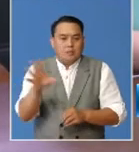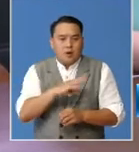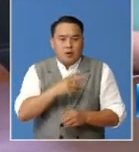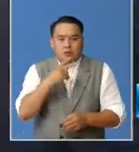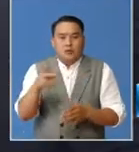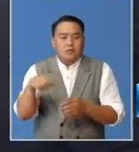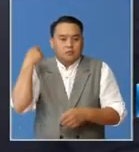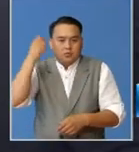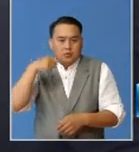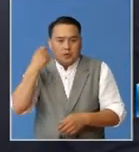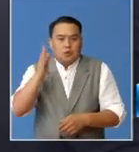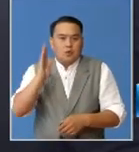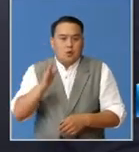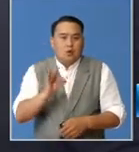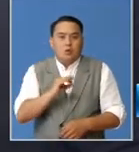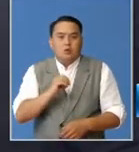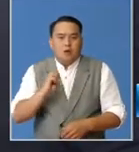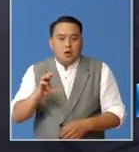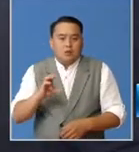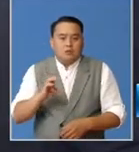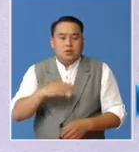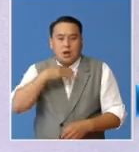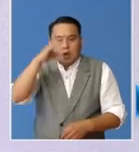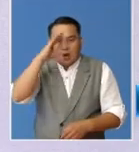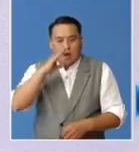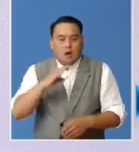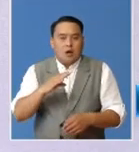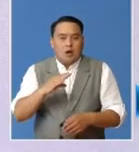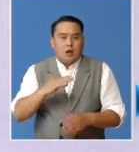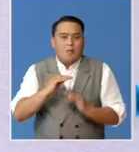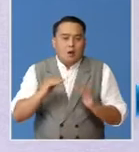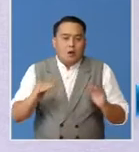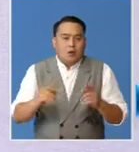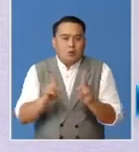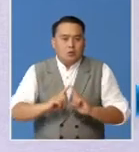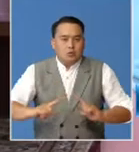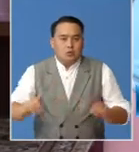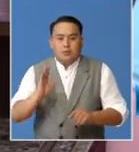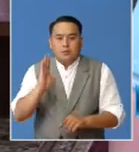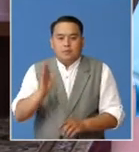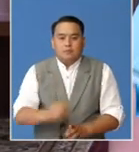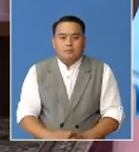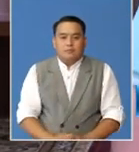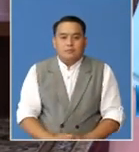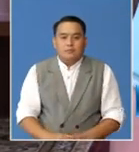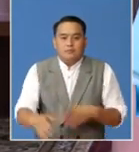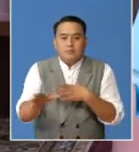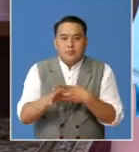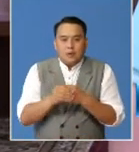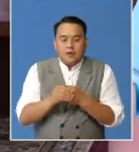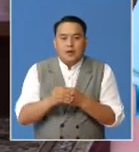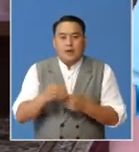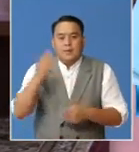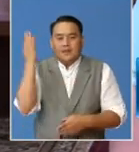туындыда таспаланбақ. Олжас есімді жеткіншек әкесінен айырылған соң балалық шағы өзгеше өрбейді. Бірігіп түсірген фильм